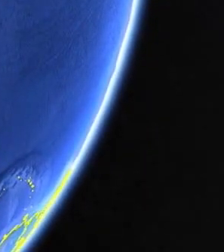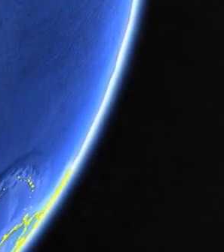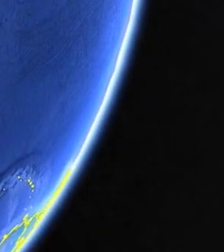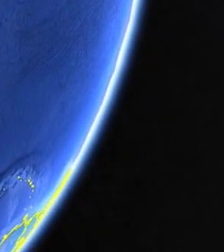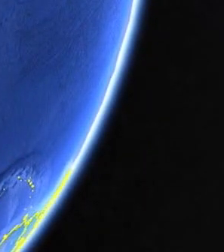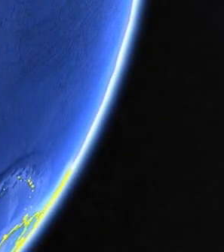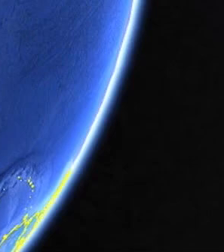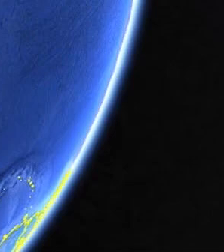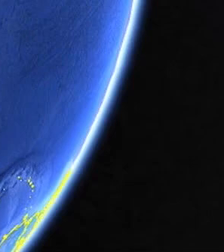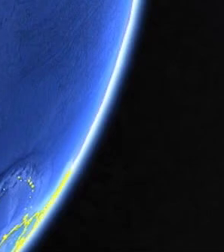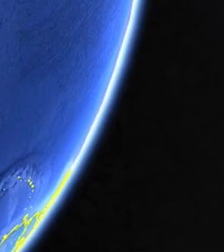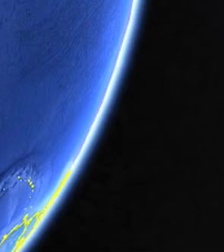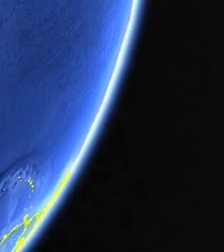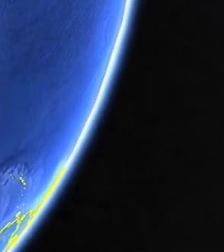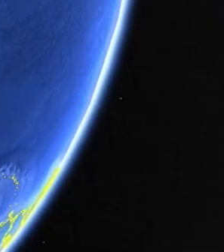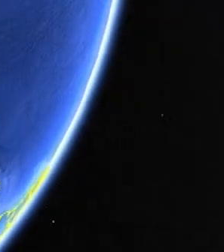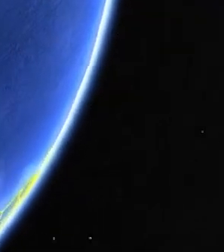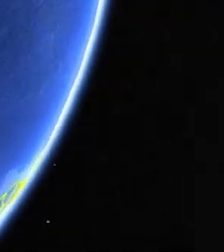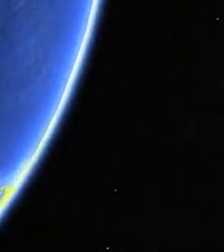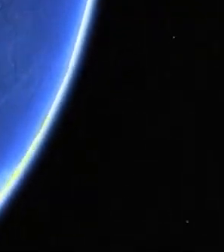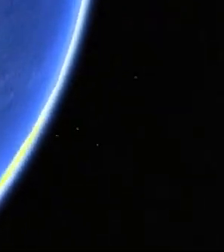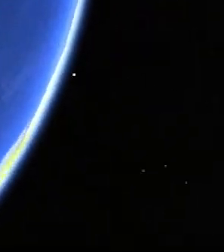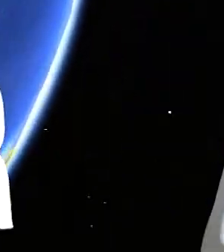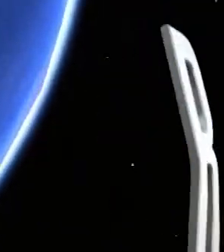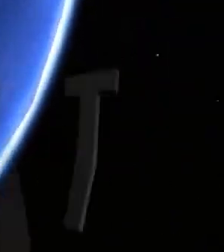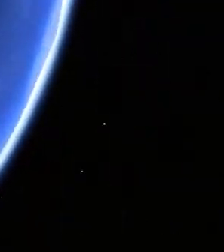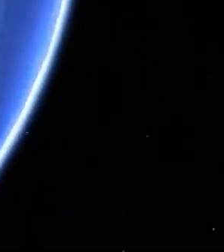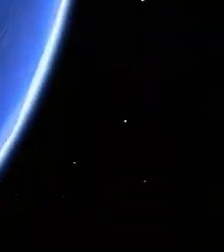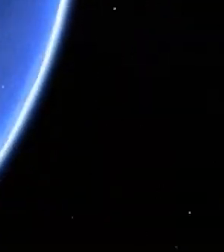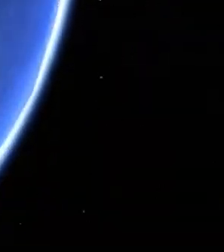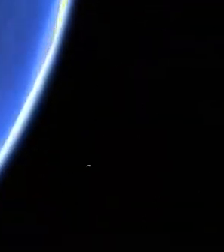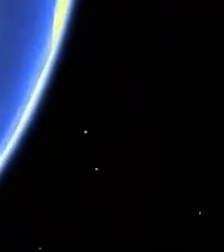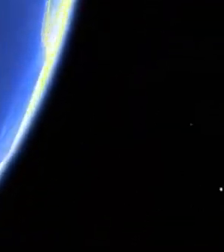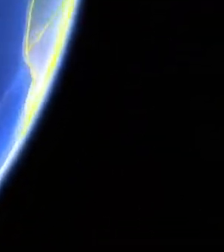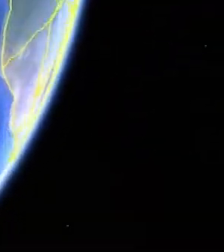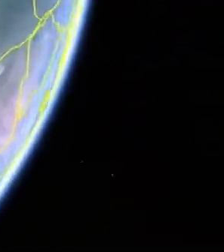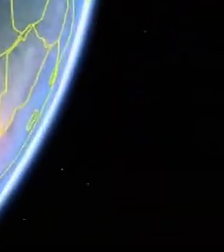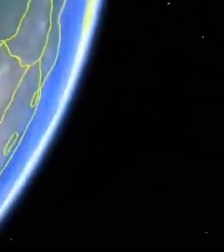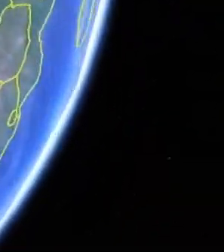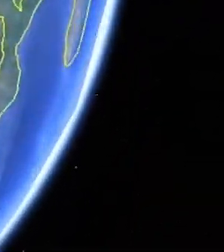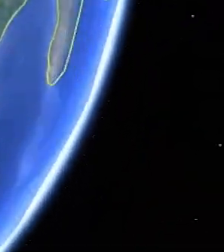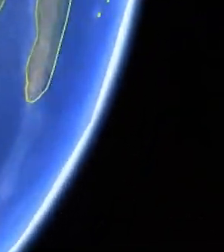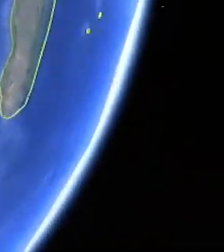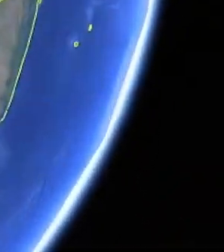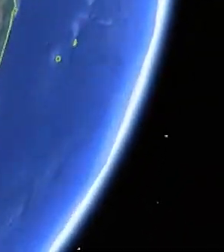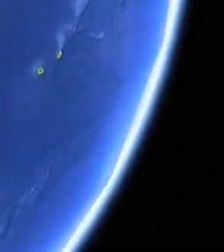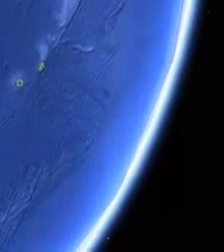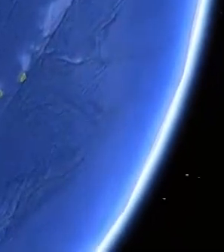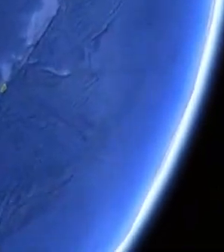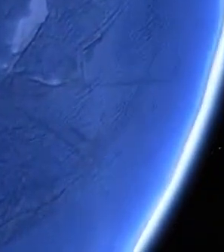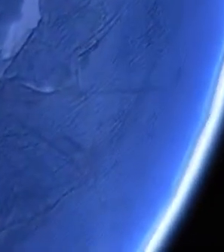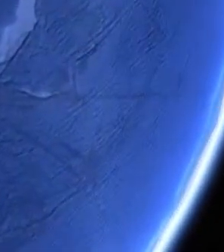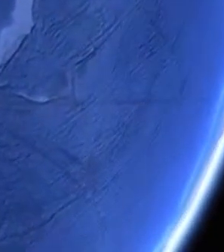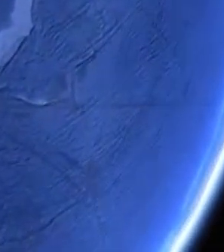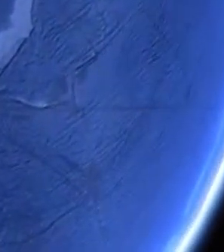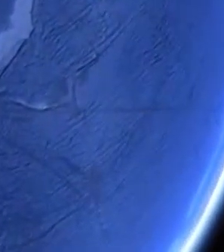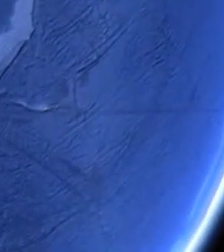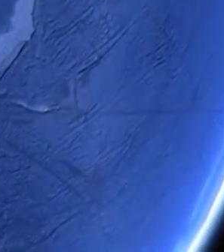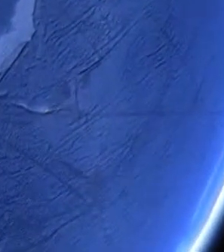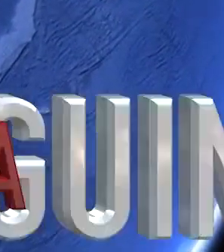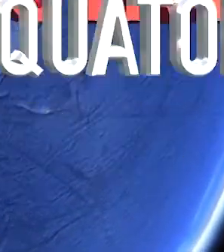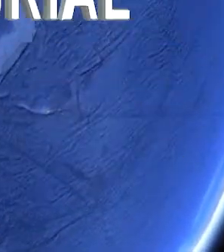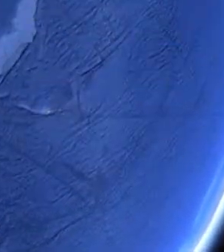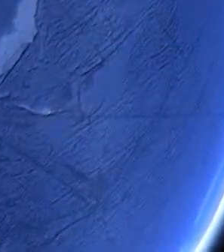L'Église chrétienne Maranatha est présente dans des nations de tous les continents de la planète, des églises des pays dans les trois